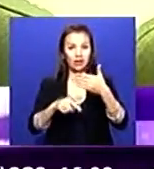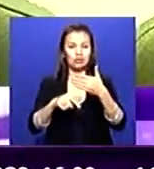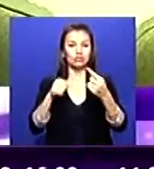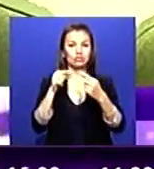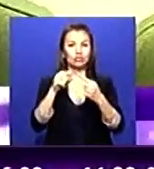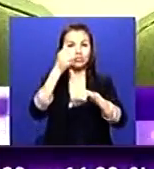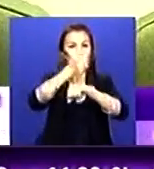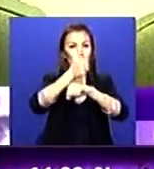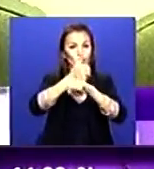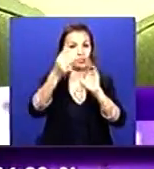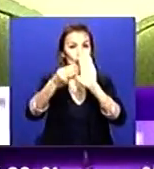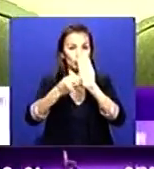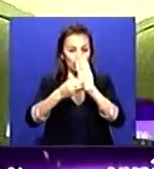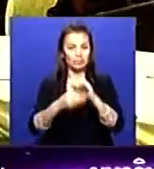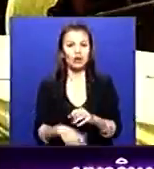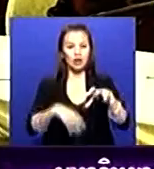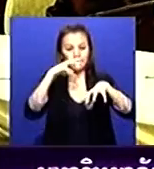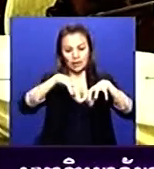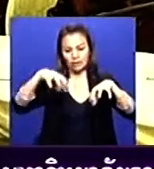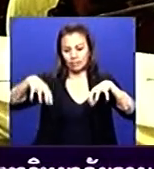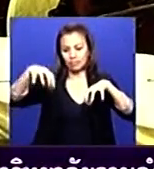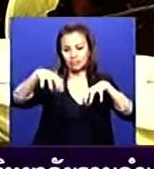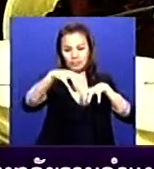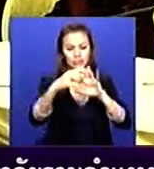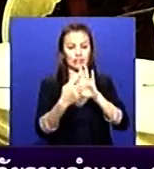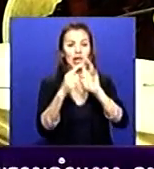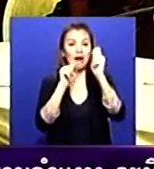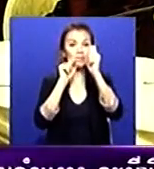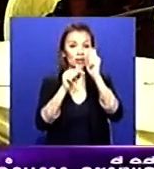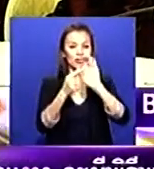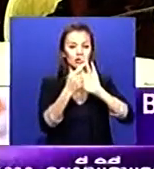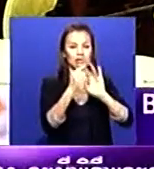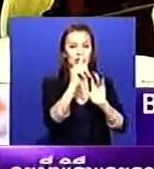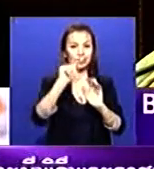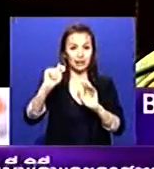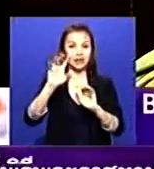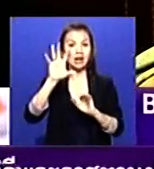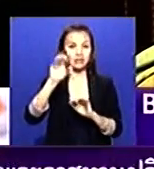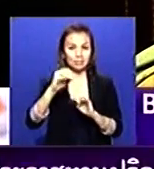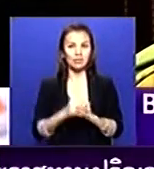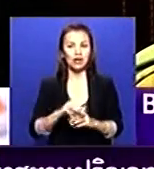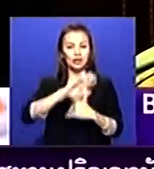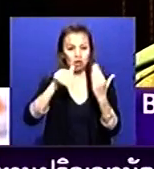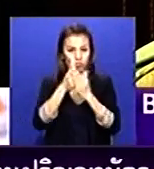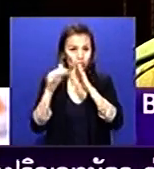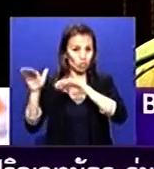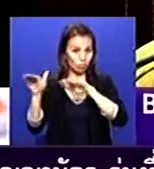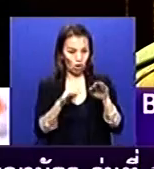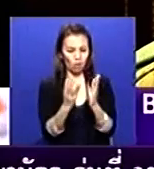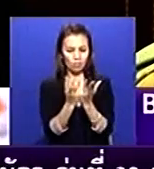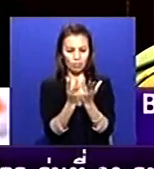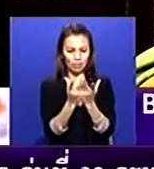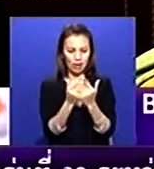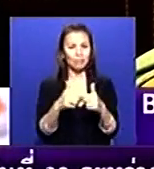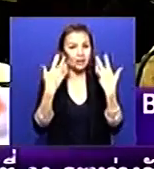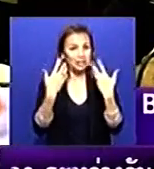ำนวยการเขตทั้ง50เขตและหน่วยงานที่เกี่ยวข้องซึ่งทุกฝ่ายมีความพร้อมแล้วยืนยันการนับคะแนนในหน่วยเลือกตั้งจะเสร็จไม่เกิน